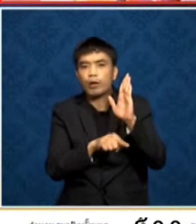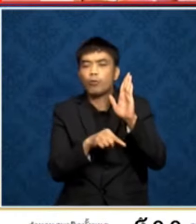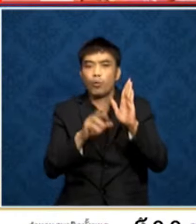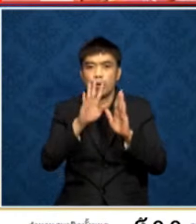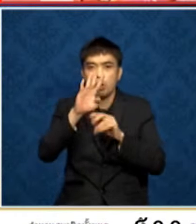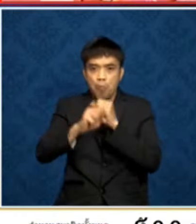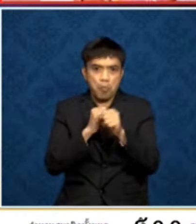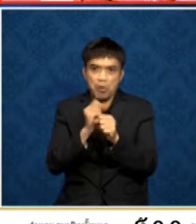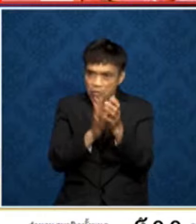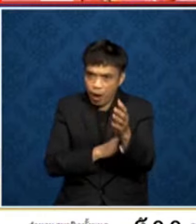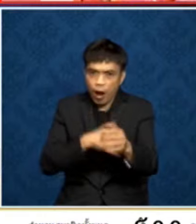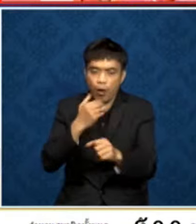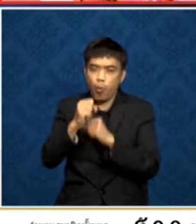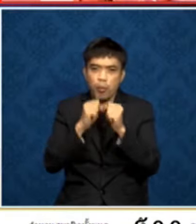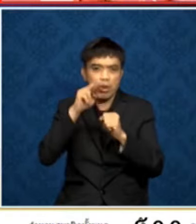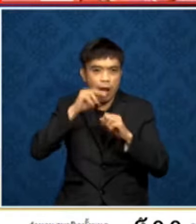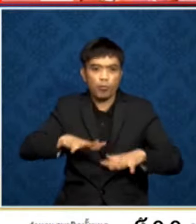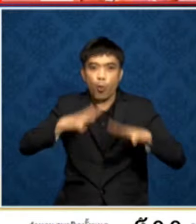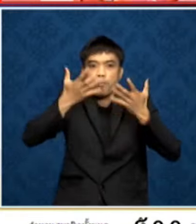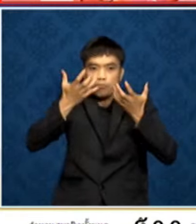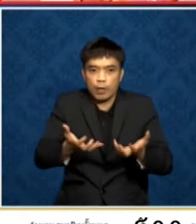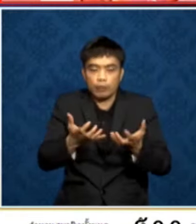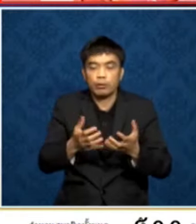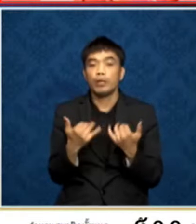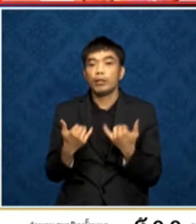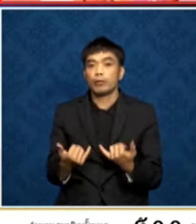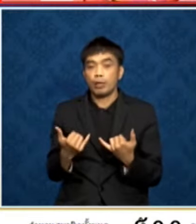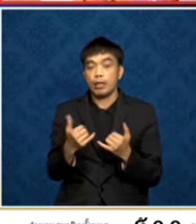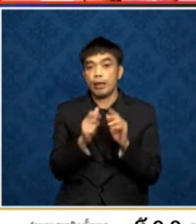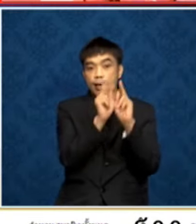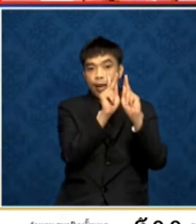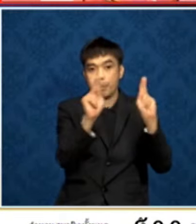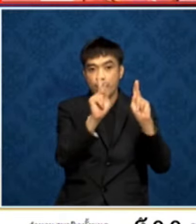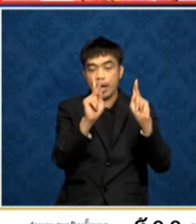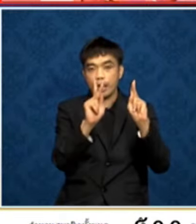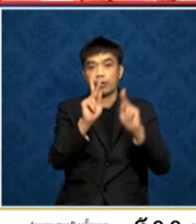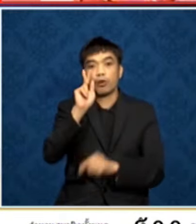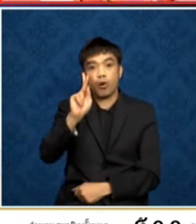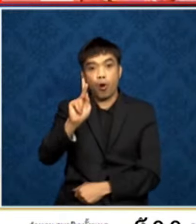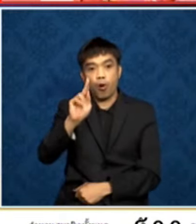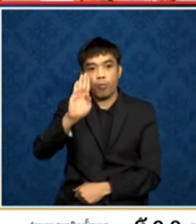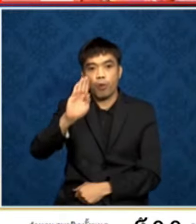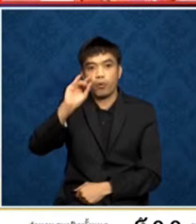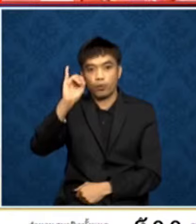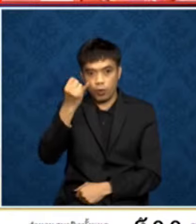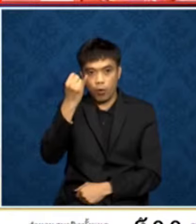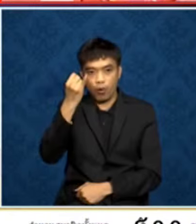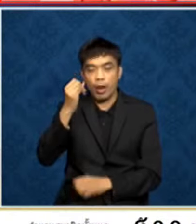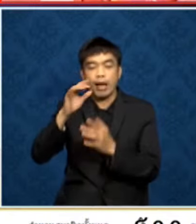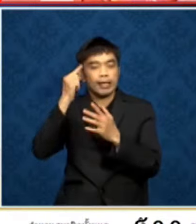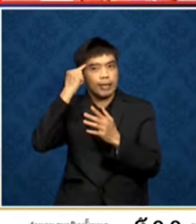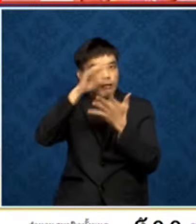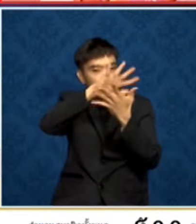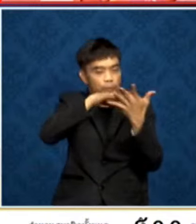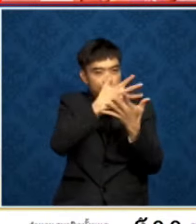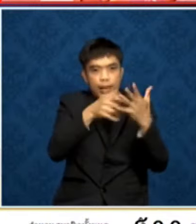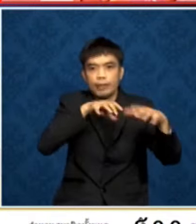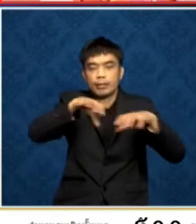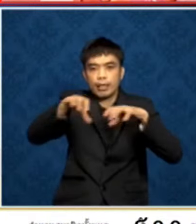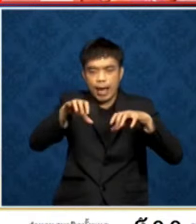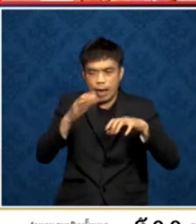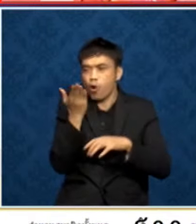ปีดังนั้นในปีนี้คณะกรรมการบริหารจังหวัดหรือกบจได้จัดทำแผนพัฒนาจังหวัดและขอจัด